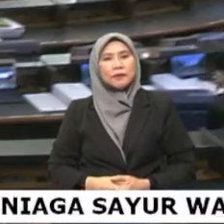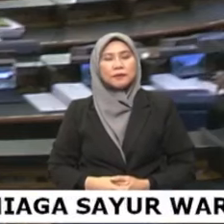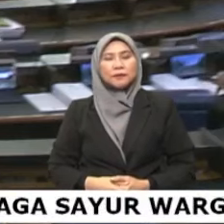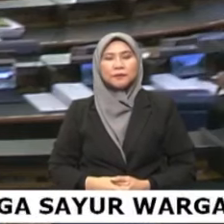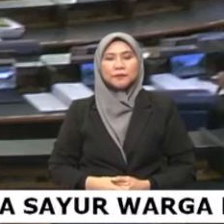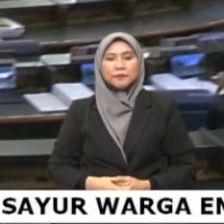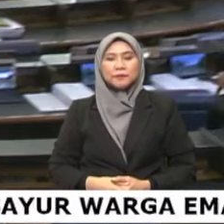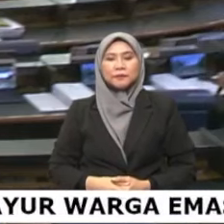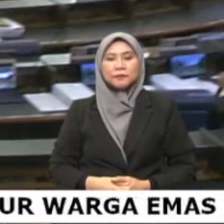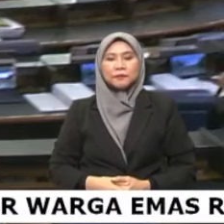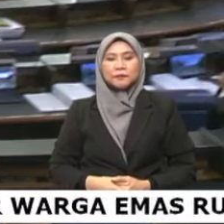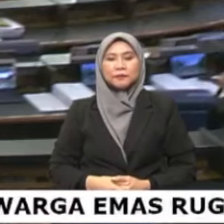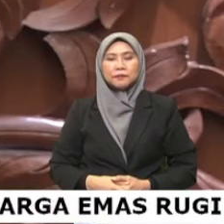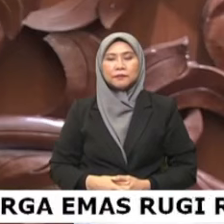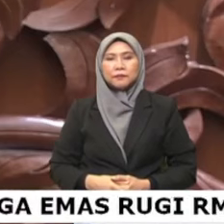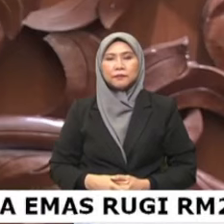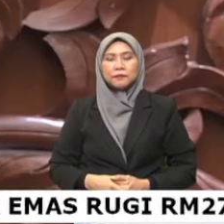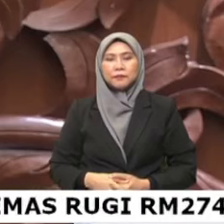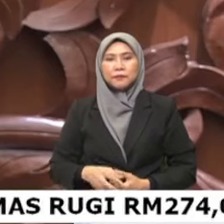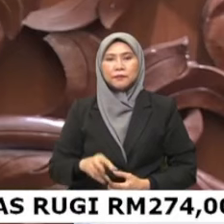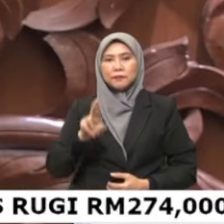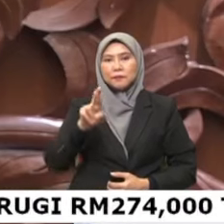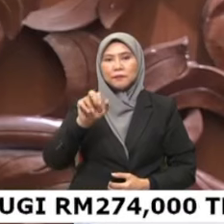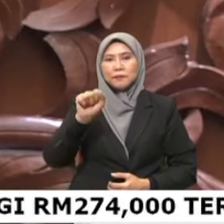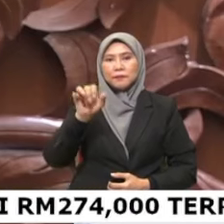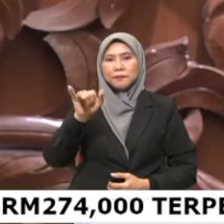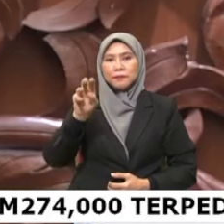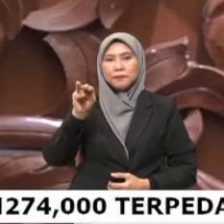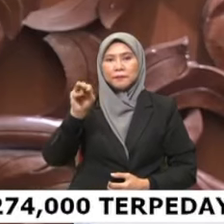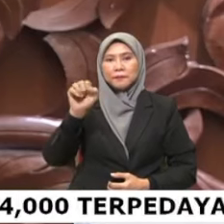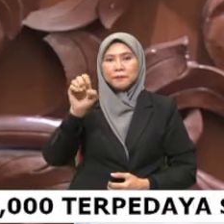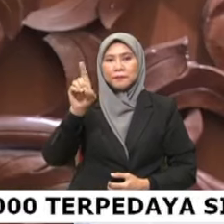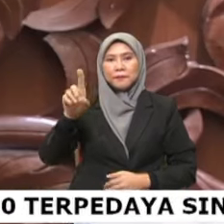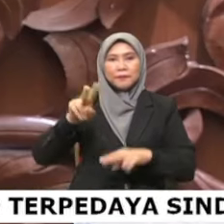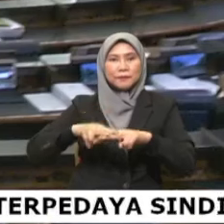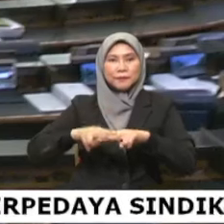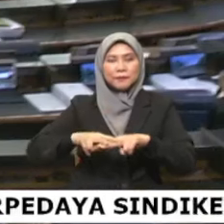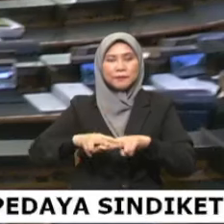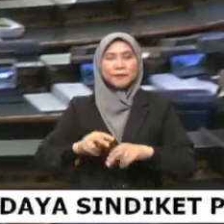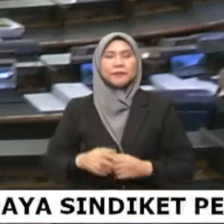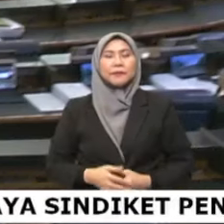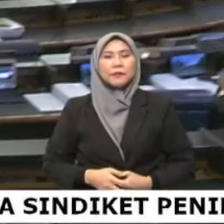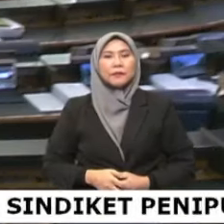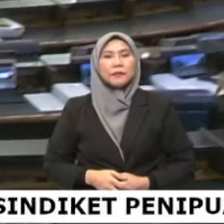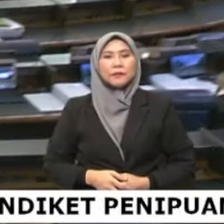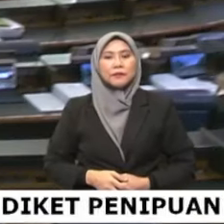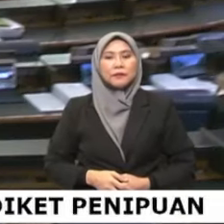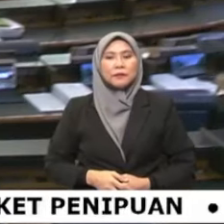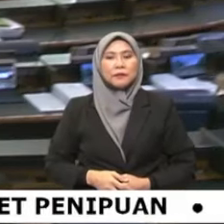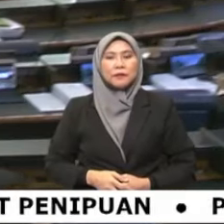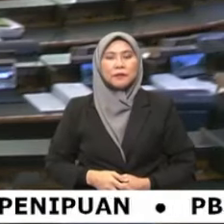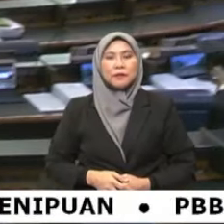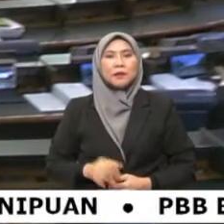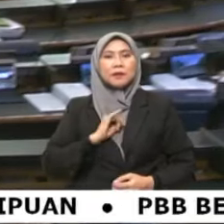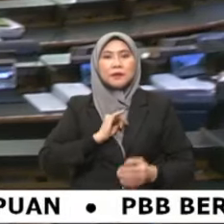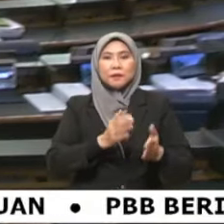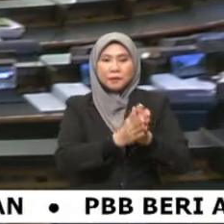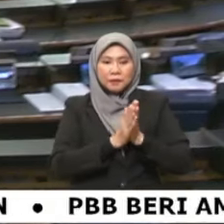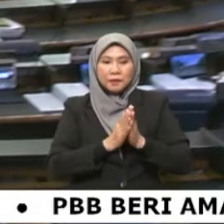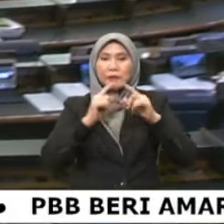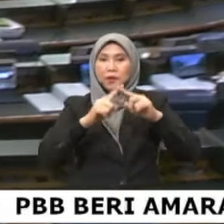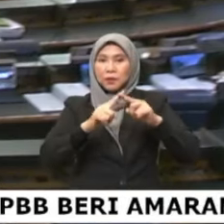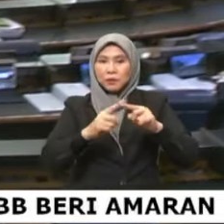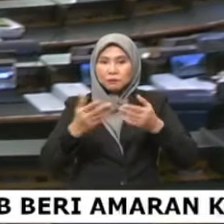Kana Batira anak lelaki Brahman Klang. Terima kasih Speaker, mohon izin. Saya ingin minta izin Dewan